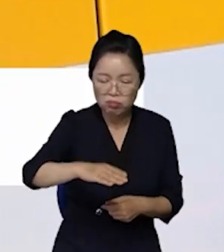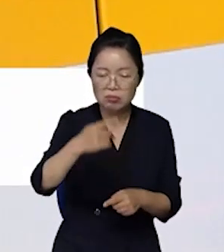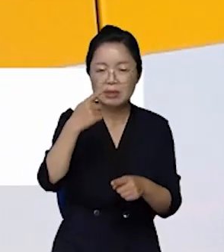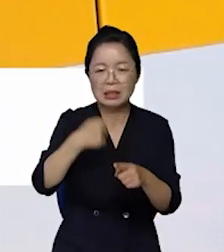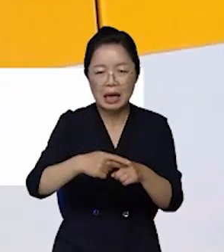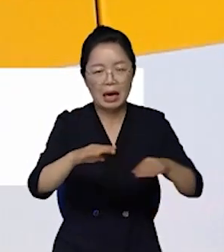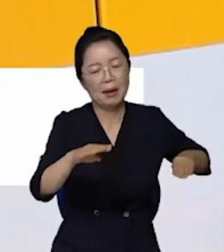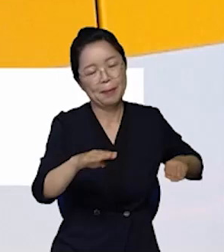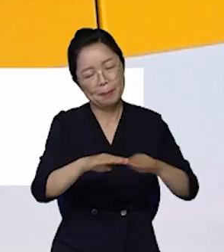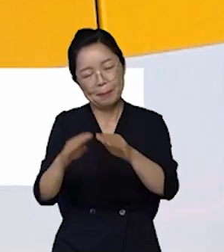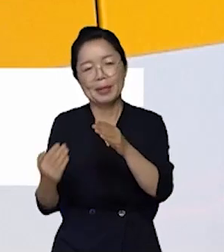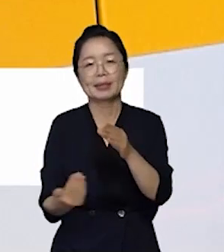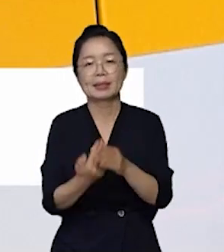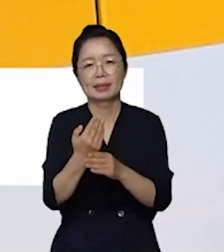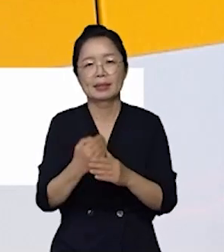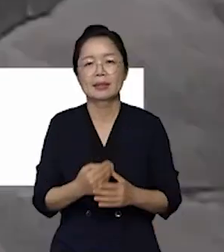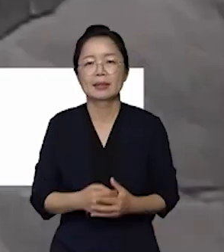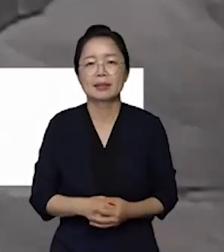거야